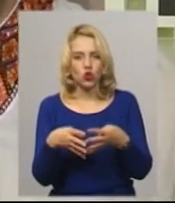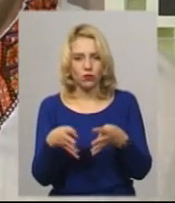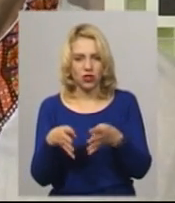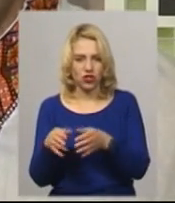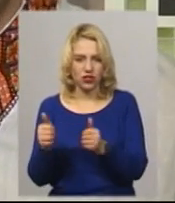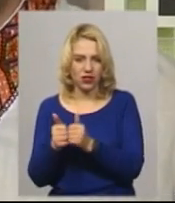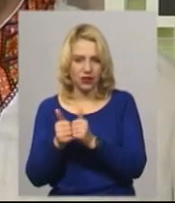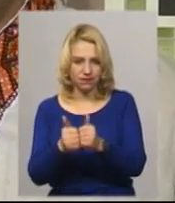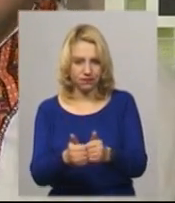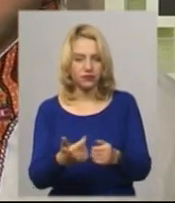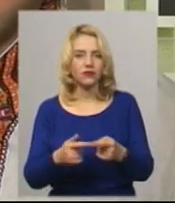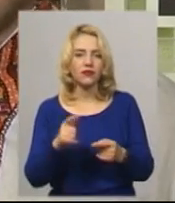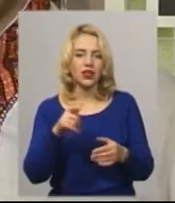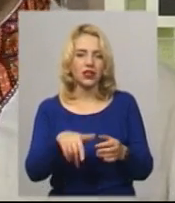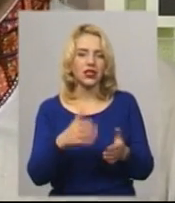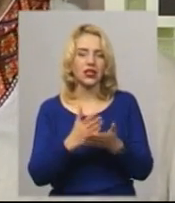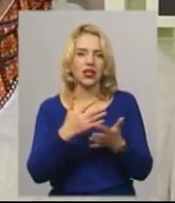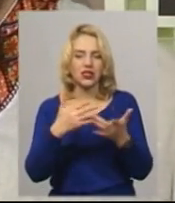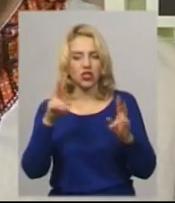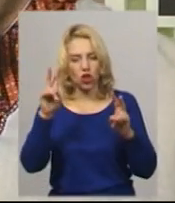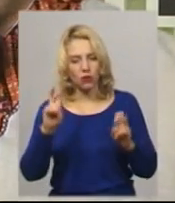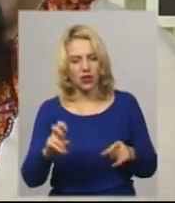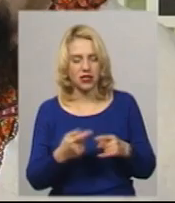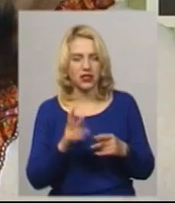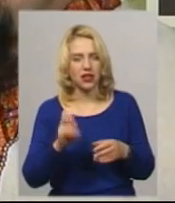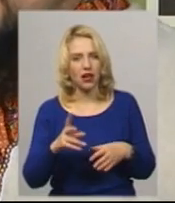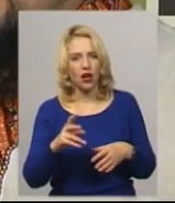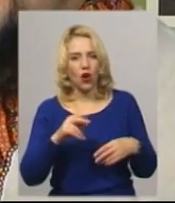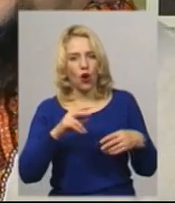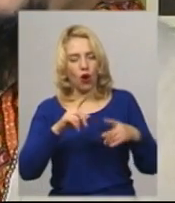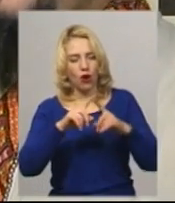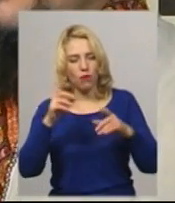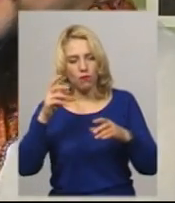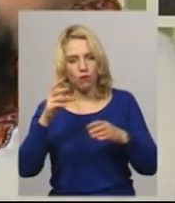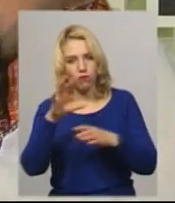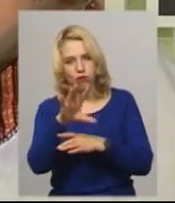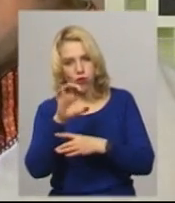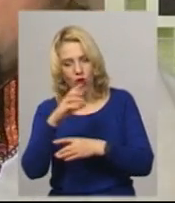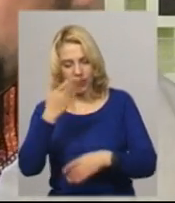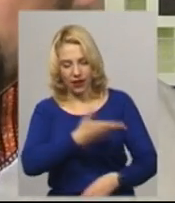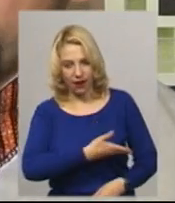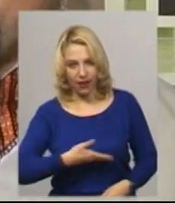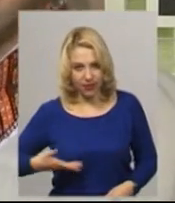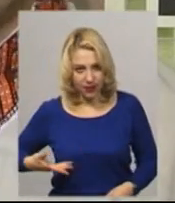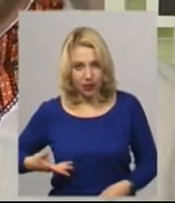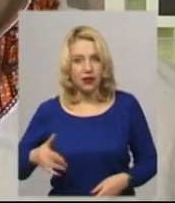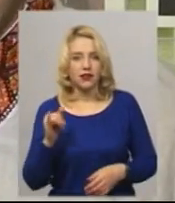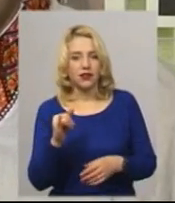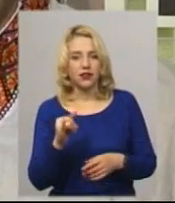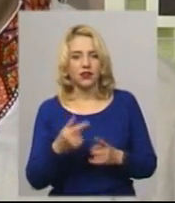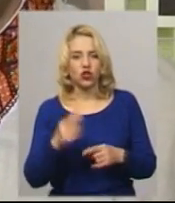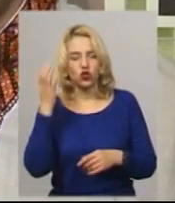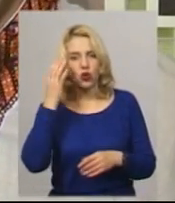різні номінації, як портрет, як дійство, експеримент, чорно-біло. І так же саме вивчається